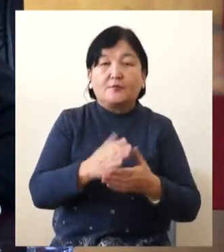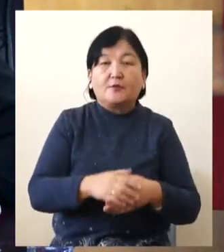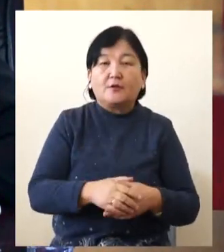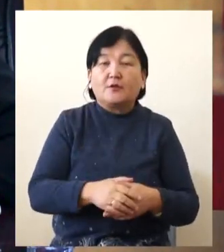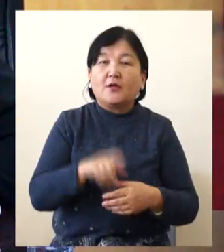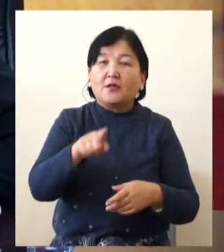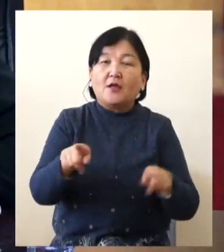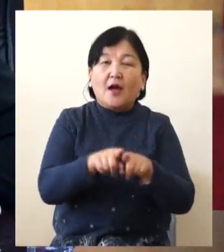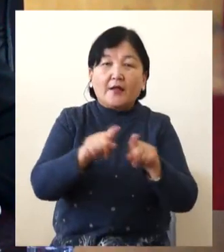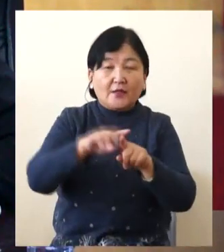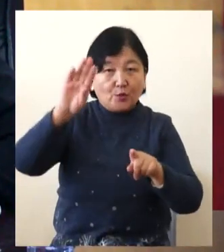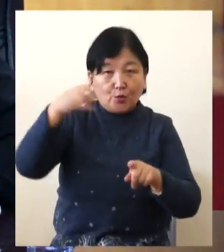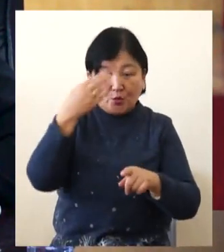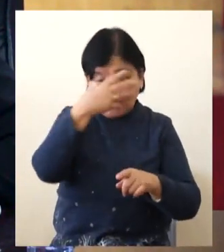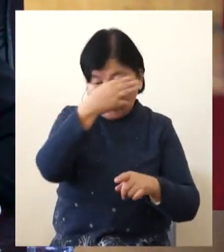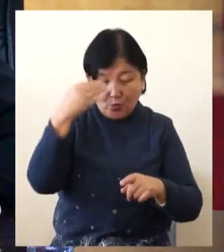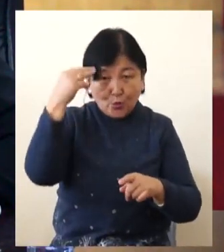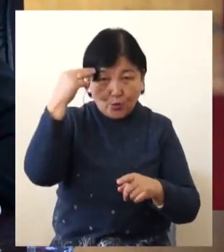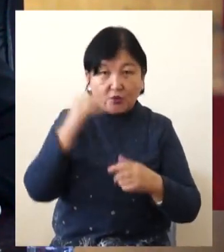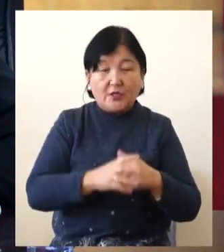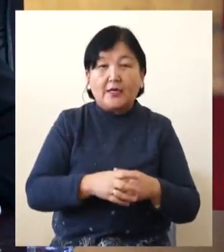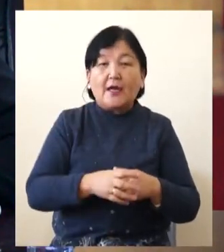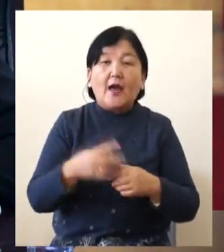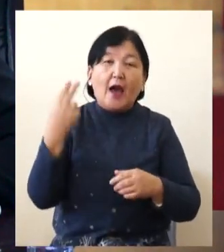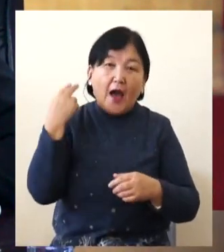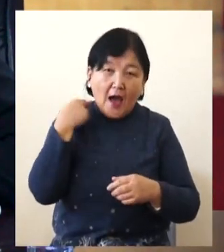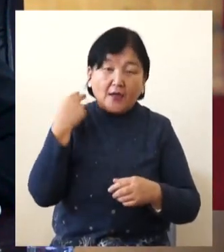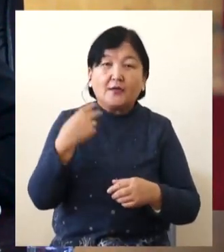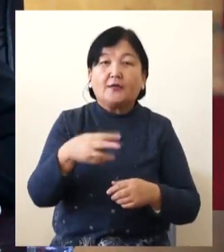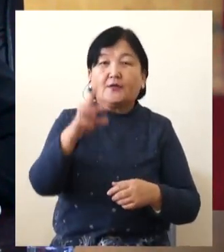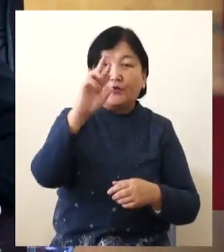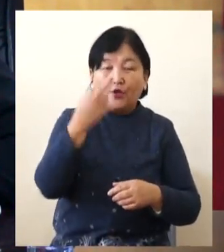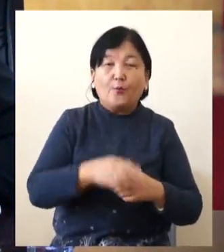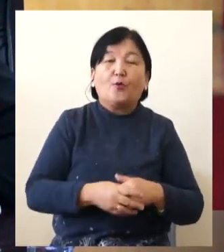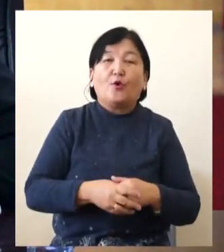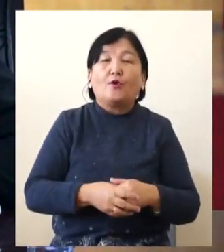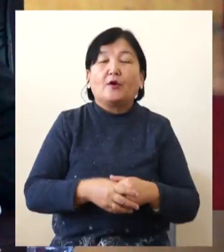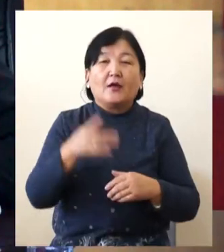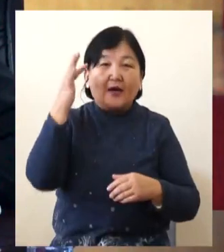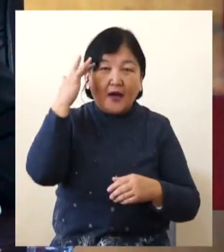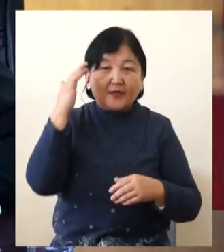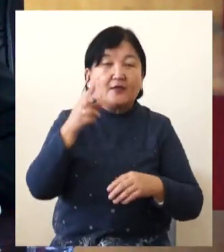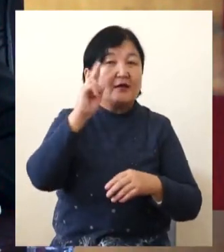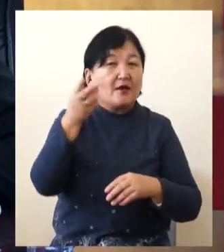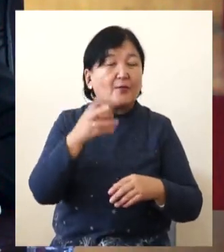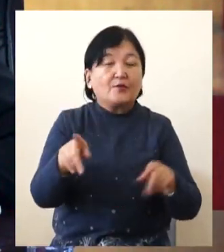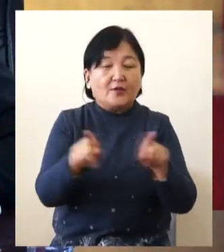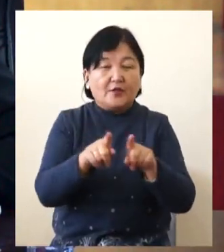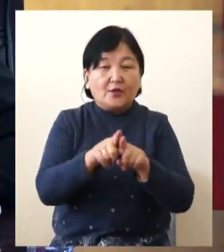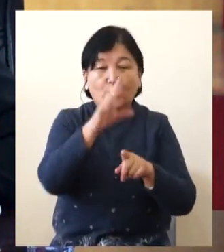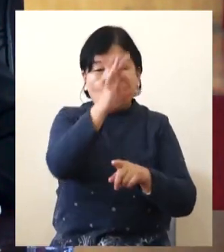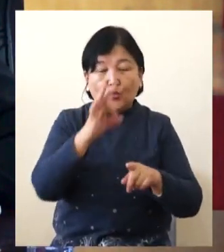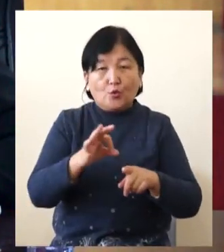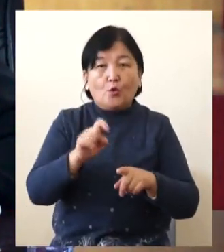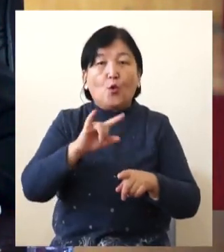ийм туршлагын жишээ Англи, Япон төр төмөр замаа агаарын дээврийн компаниудыг хувьчлахдаа яг энэ маягаар